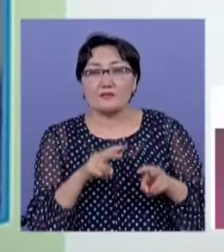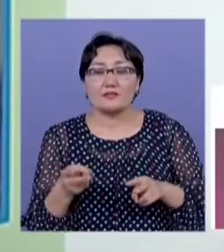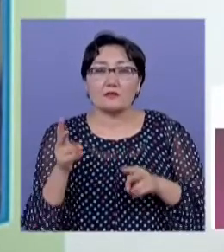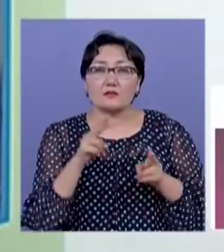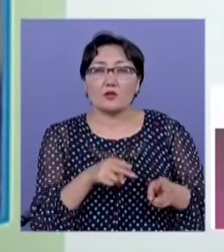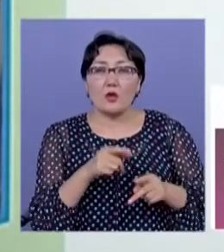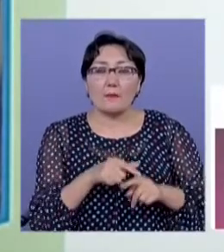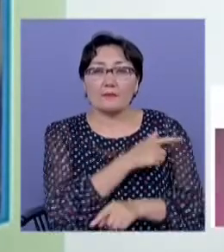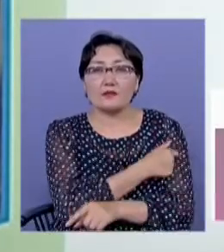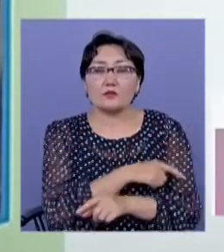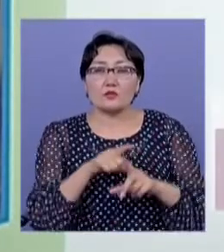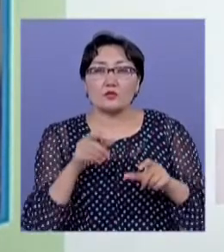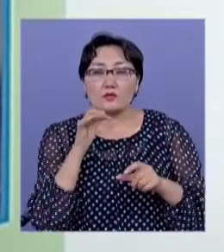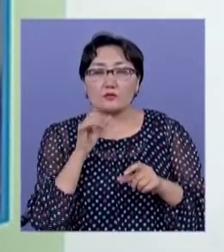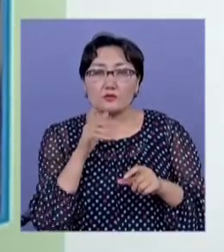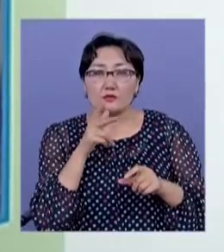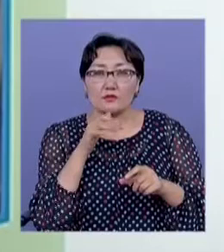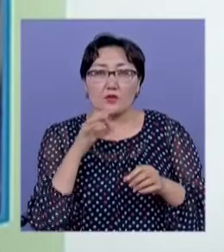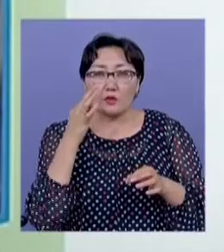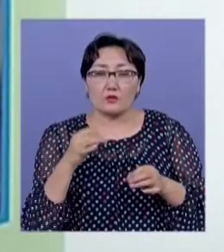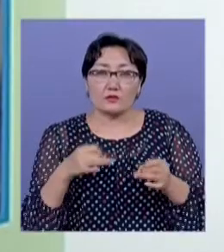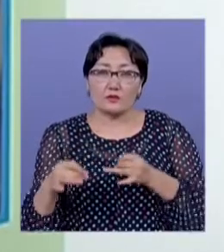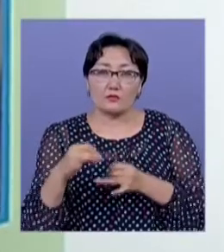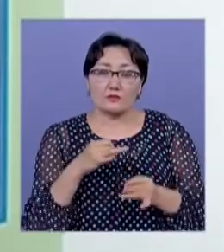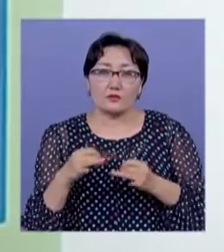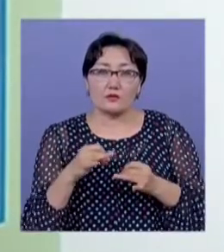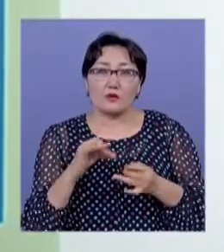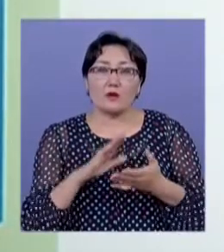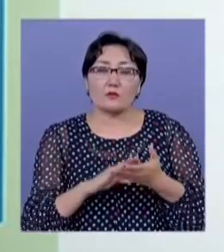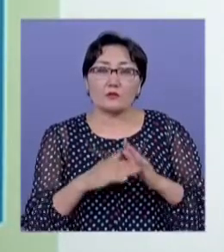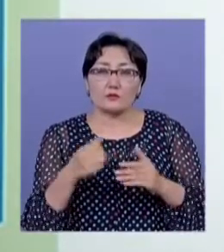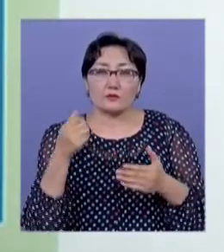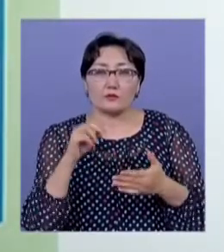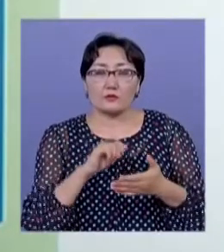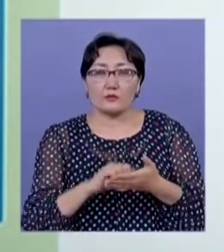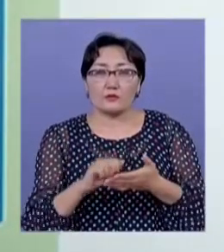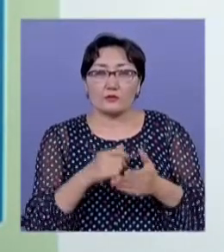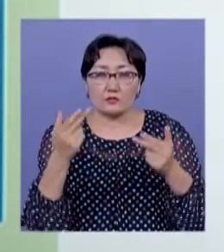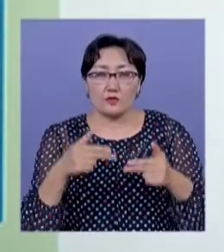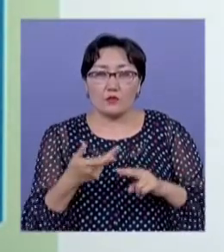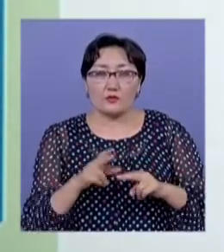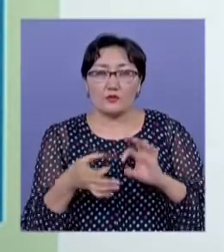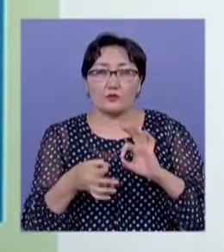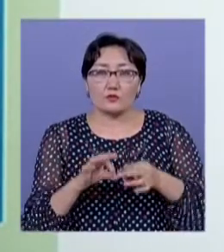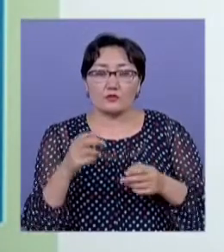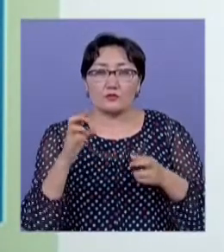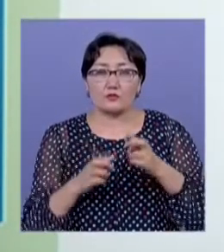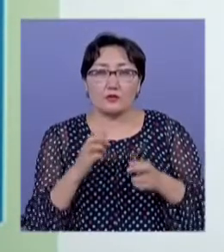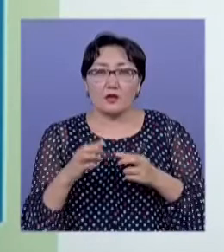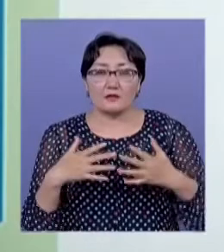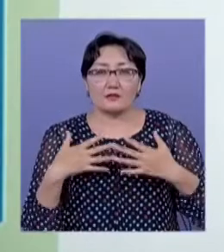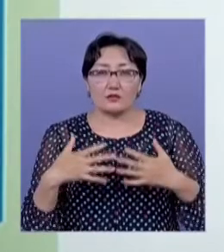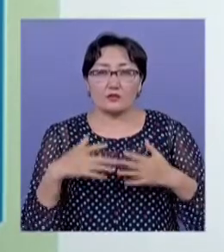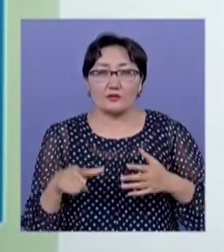біздің аурухана оңтүстік кореялық дәрігерлермен тәжірибе алмастыру жөнінде меморандумға қол қойдық. Бұл өте күрделі ота. Бір кезеңде тыныс